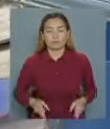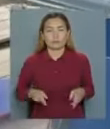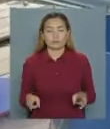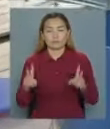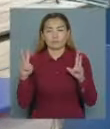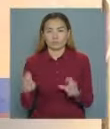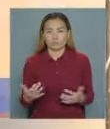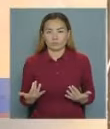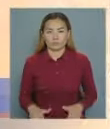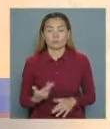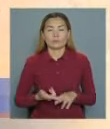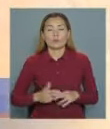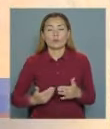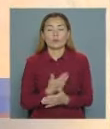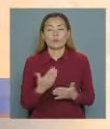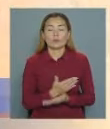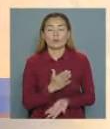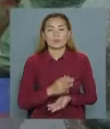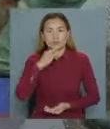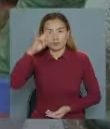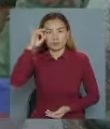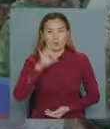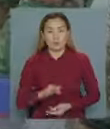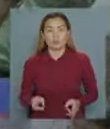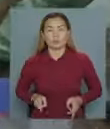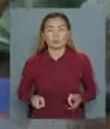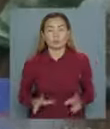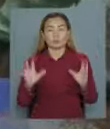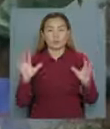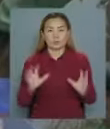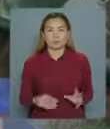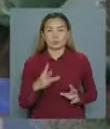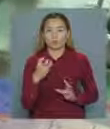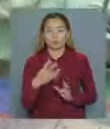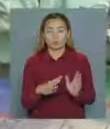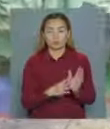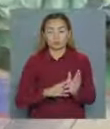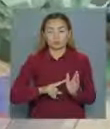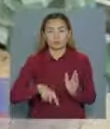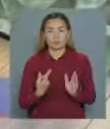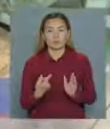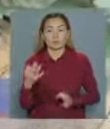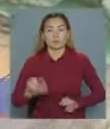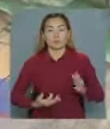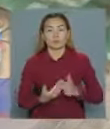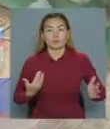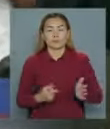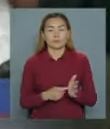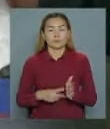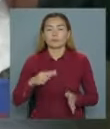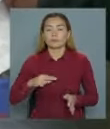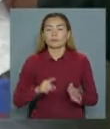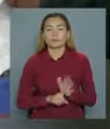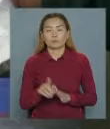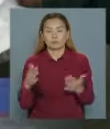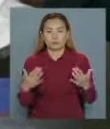іске тіркелді. Аталған дерек бойынша Қазақстан Республикасы Қылмыстық кодексінің 339-шы бабымен сотқа дейінгі тергеп тексеру